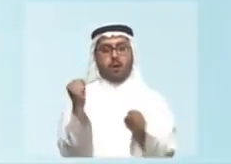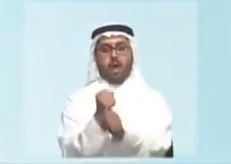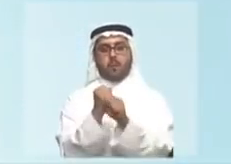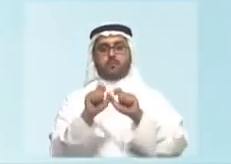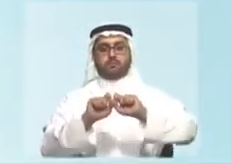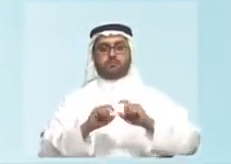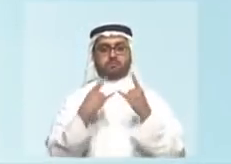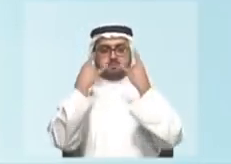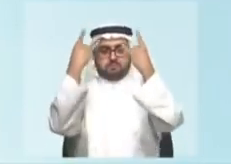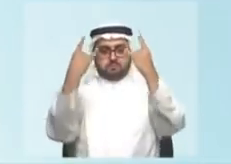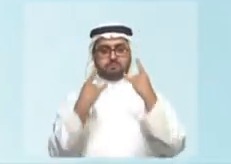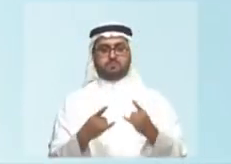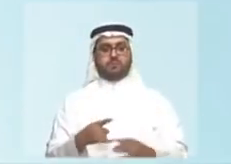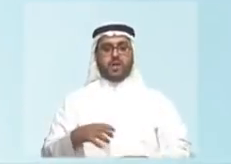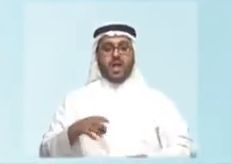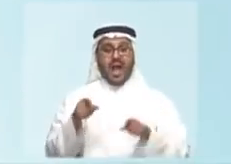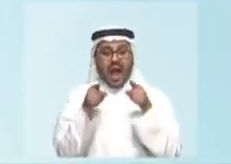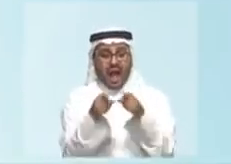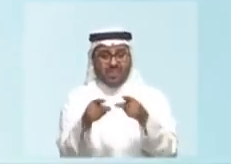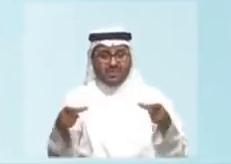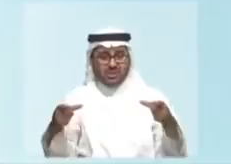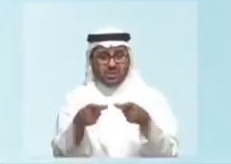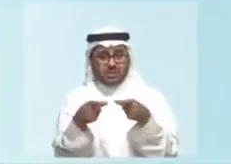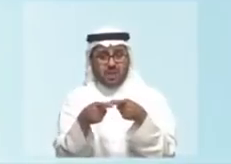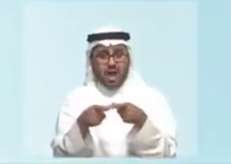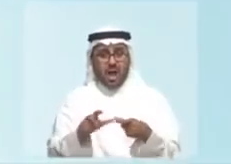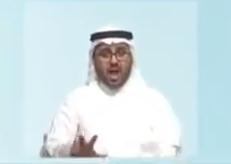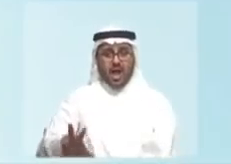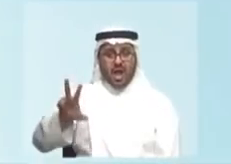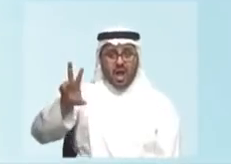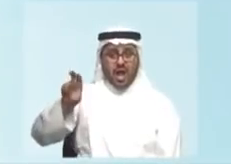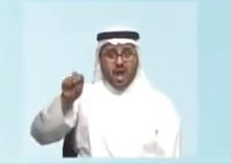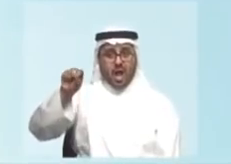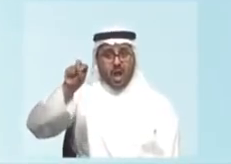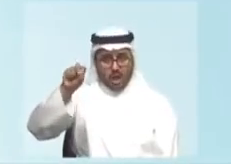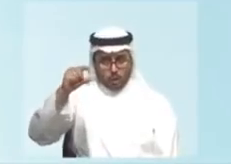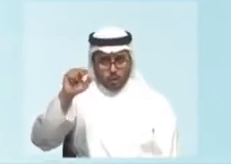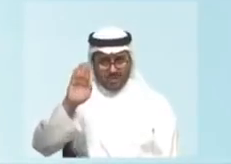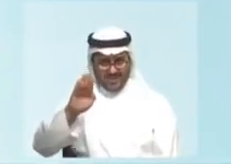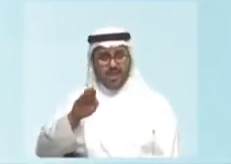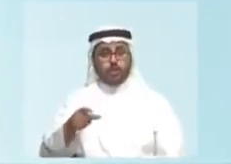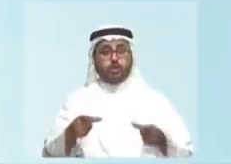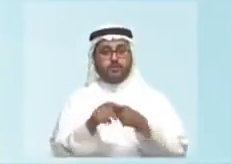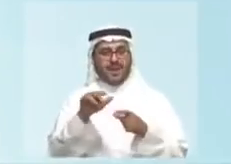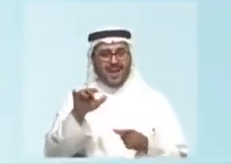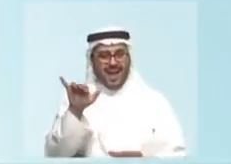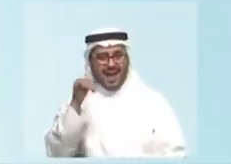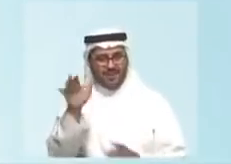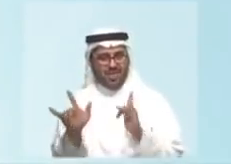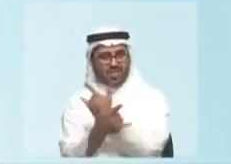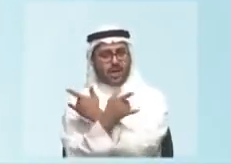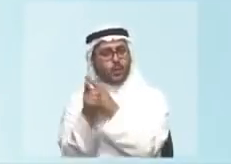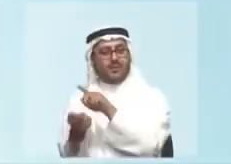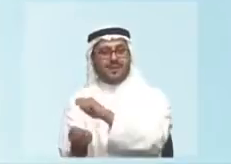القدس، قمة القدس ردت على كل من يحاول أن يقول